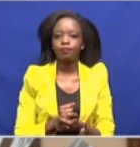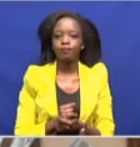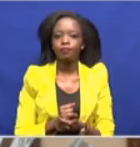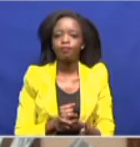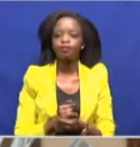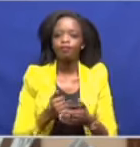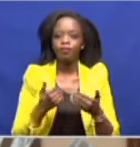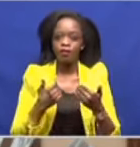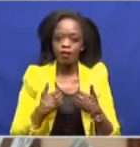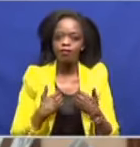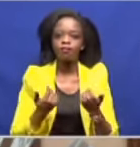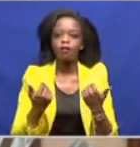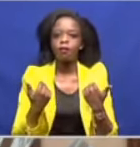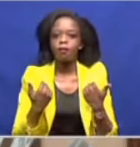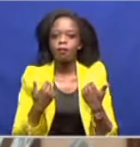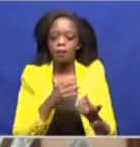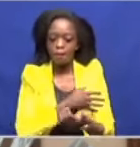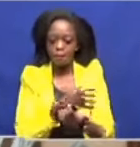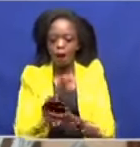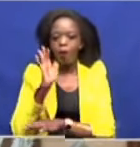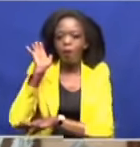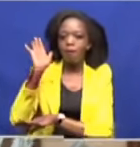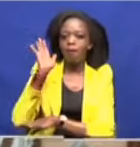Vipo kwa uweza wake.